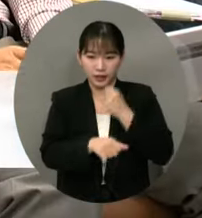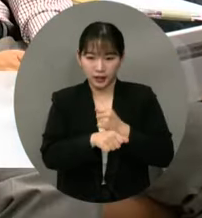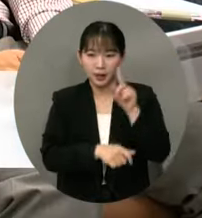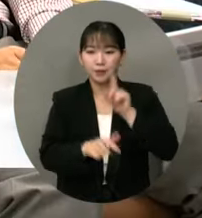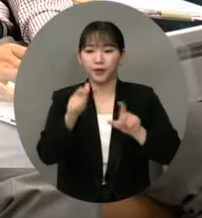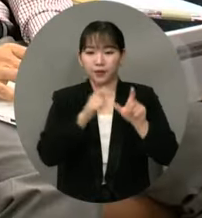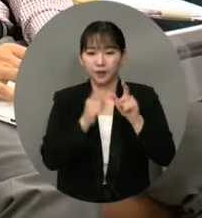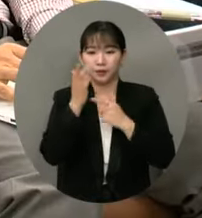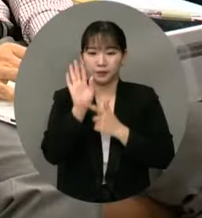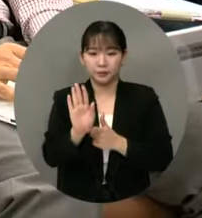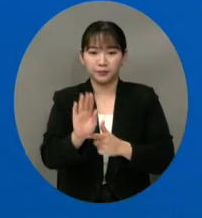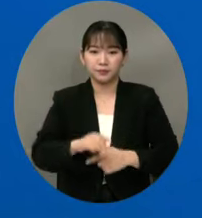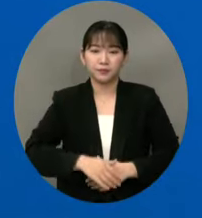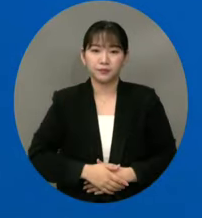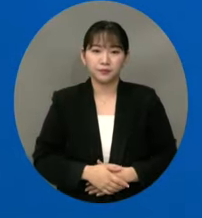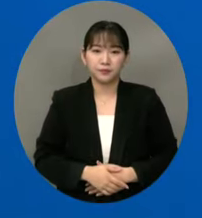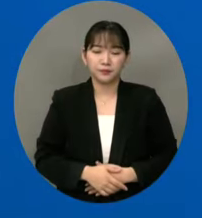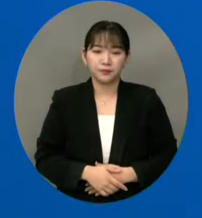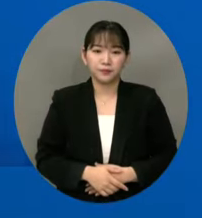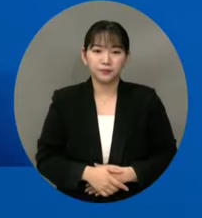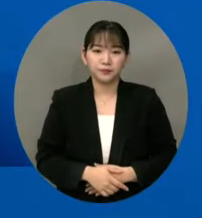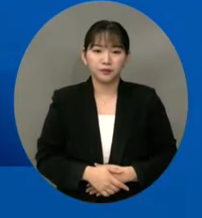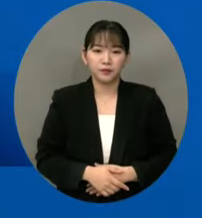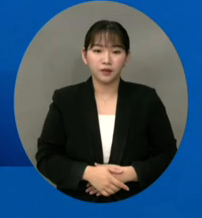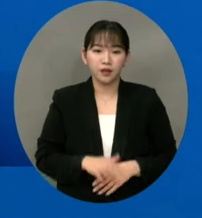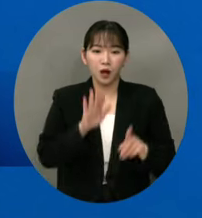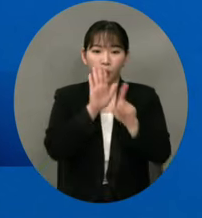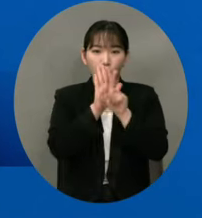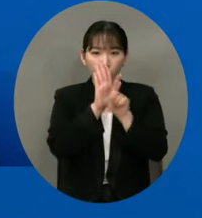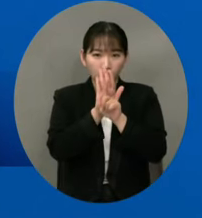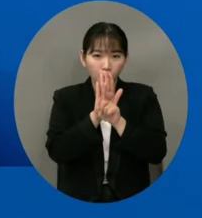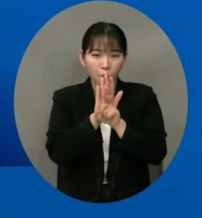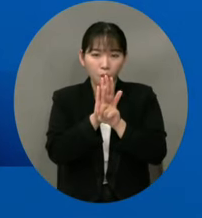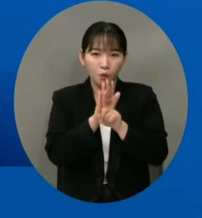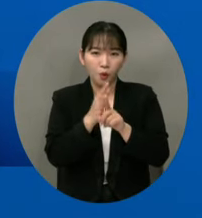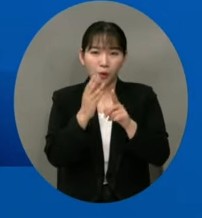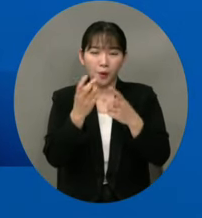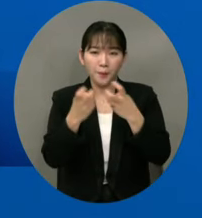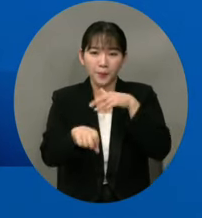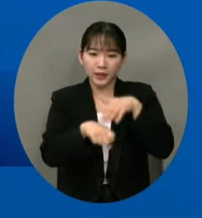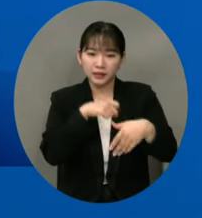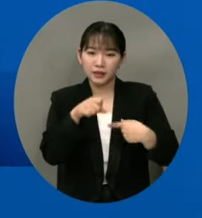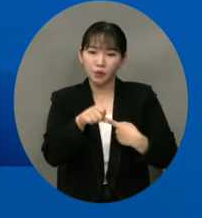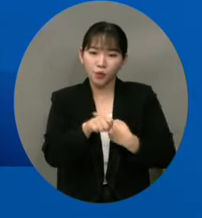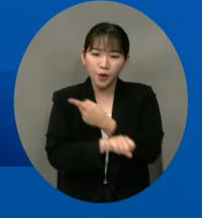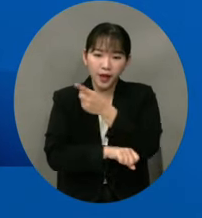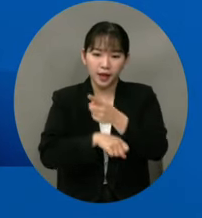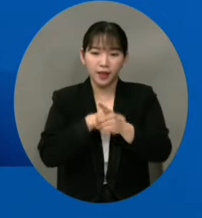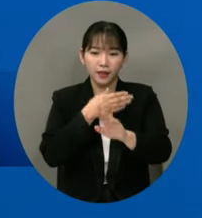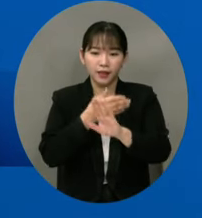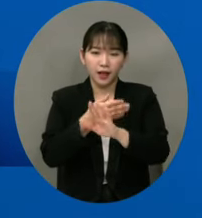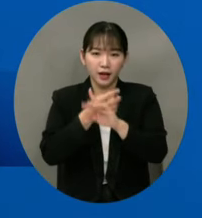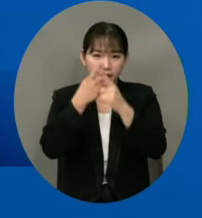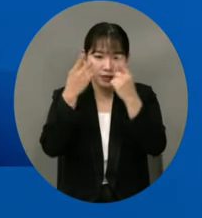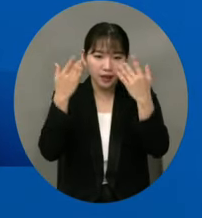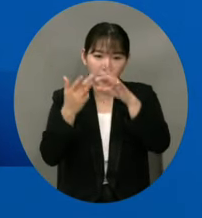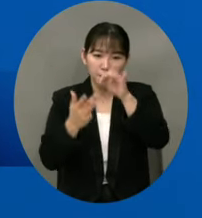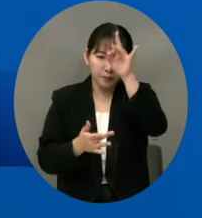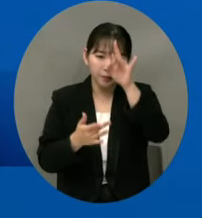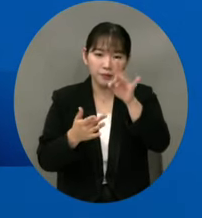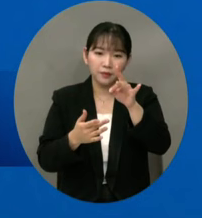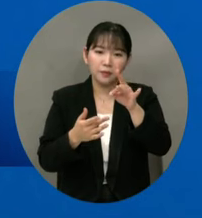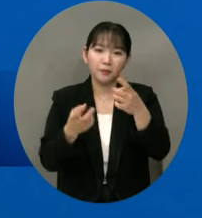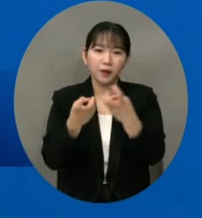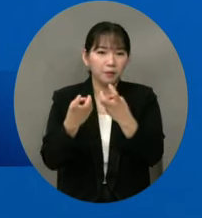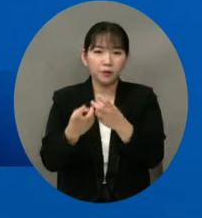다시 한번 강조했습니다. 공모 방식에 의지 않고 어느 대학을 선택할 수 있는 대안이 다른